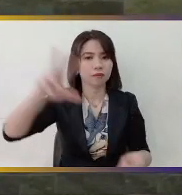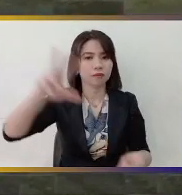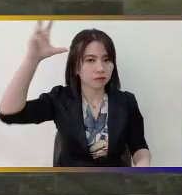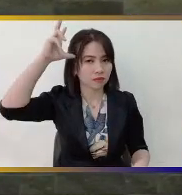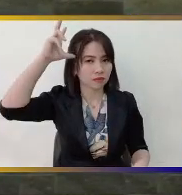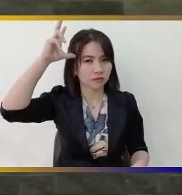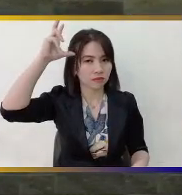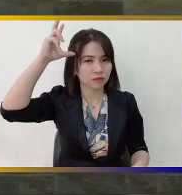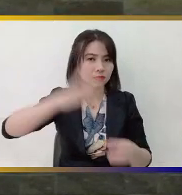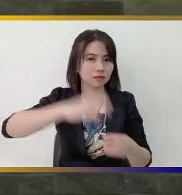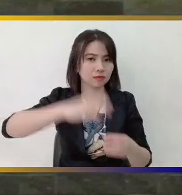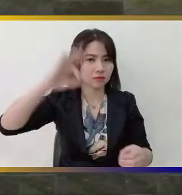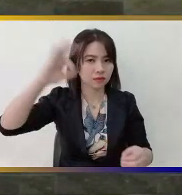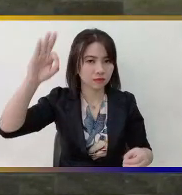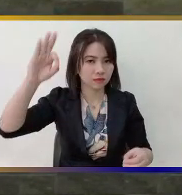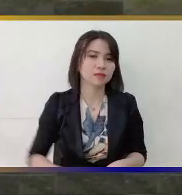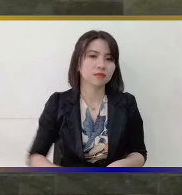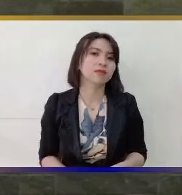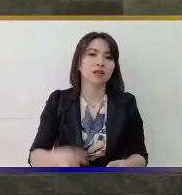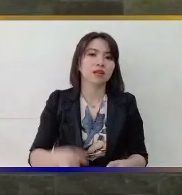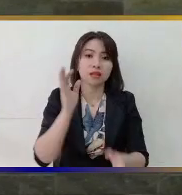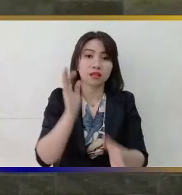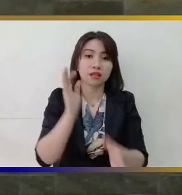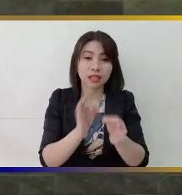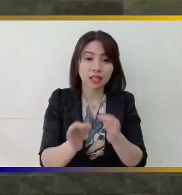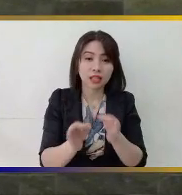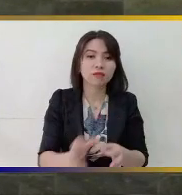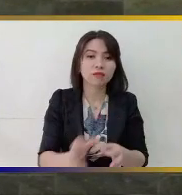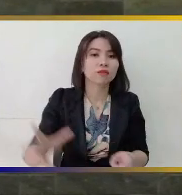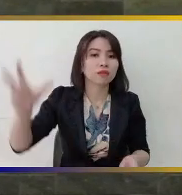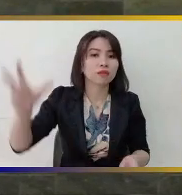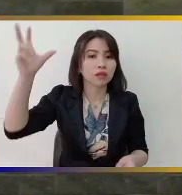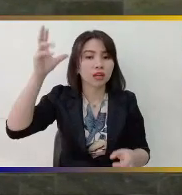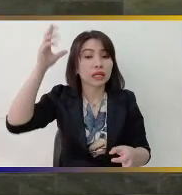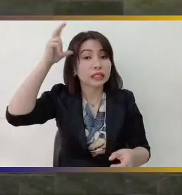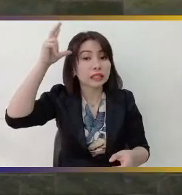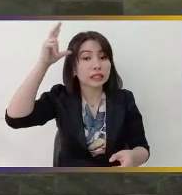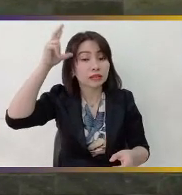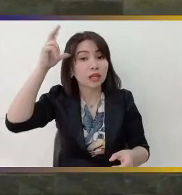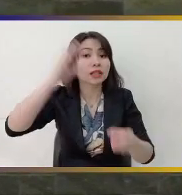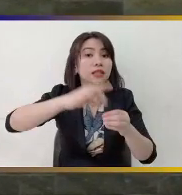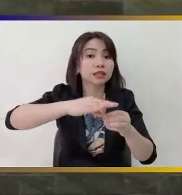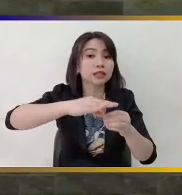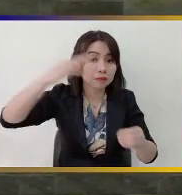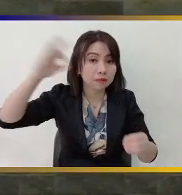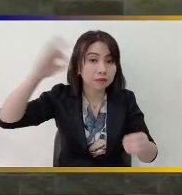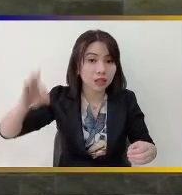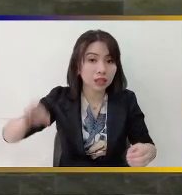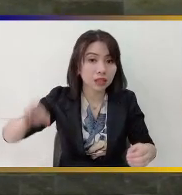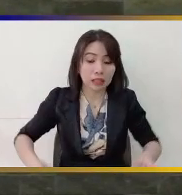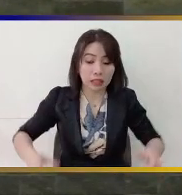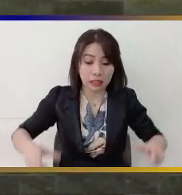ang nag-infest sa atin pong puso, kapatid, there is always manifestation.